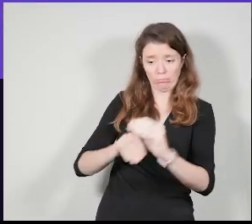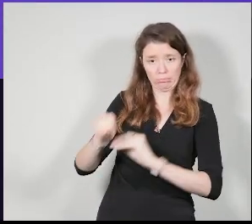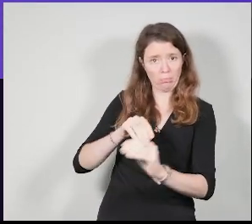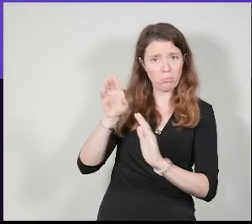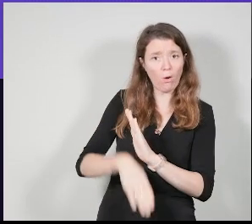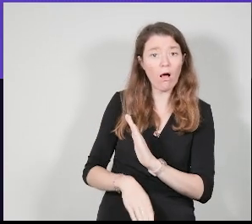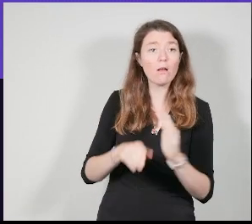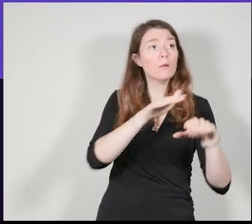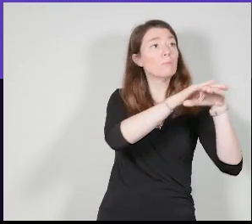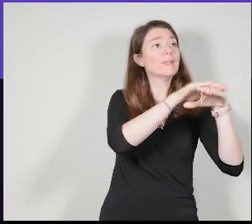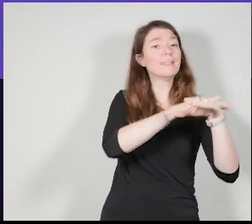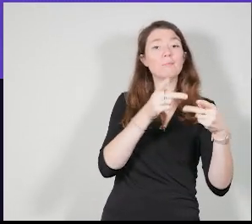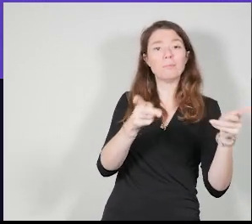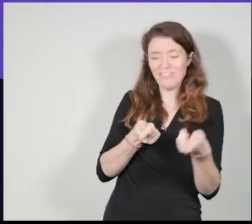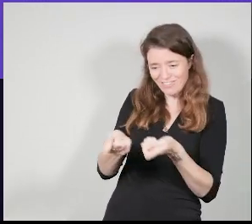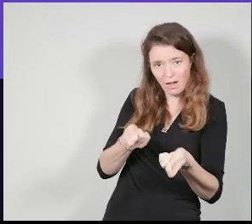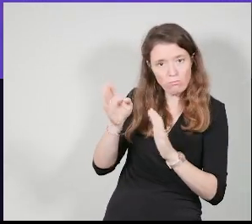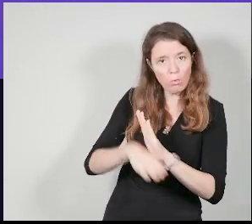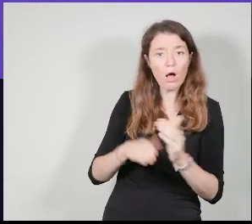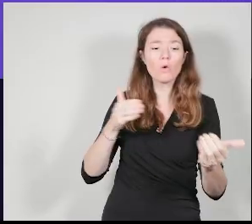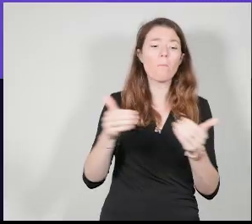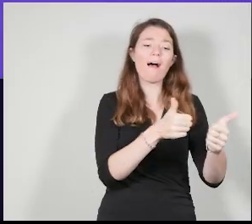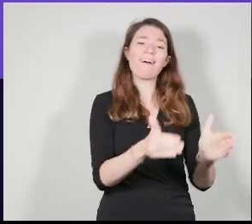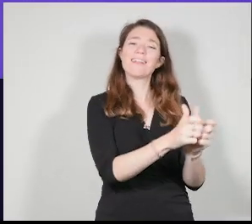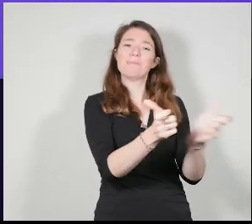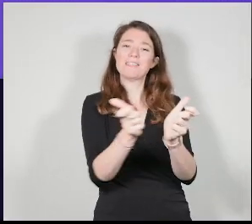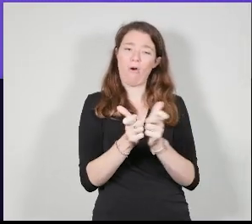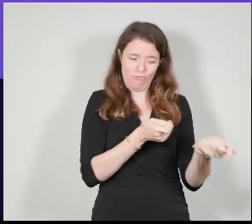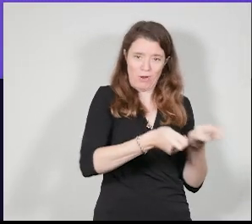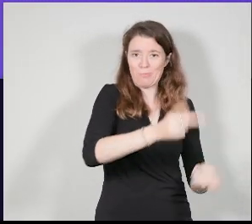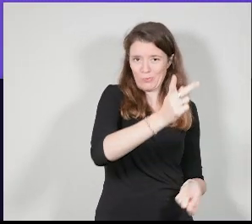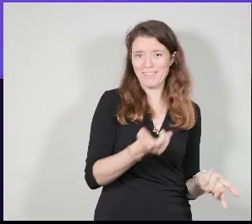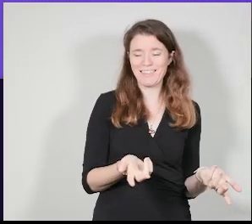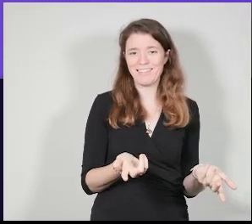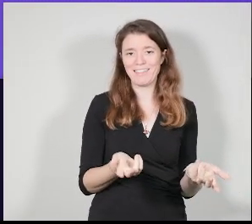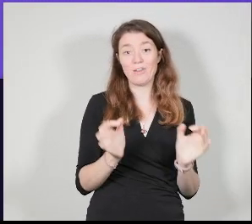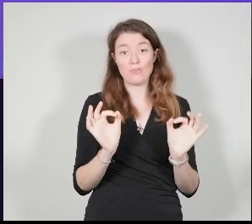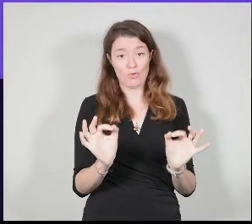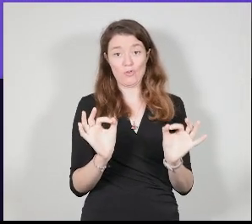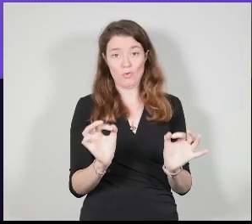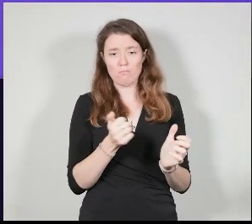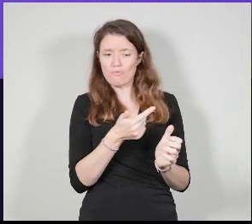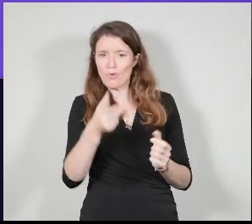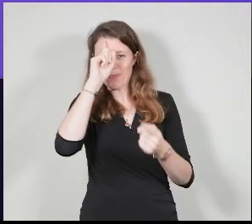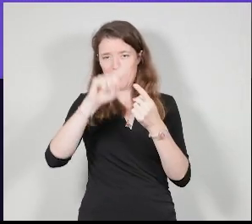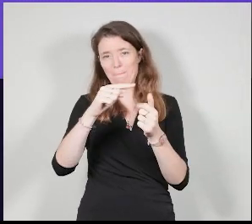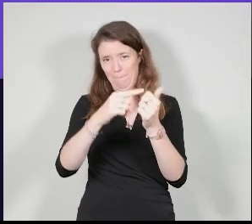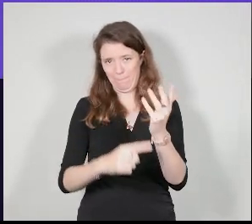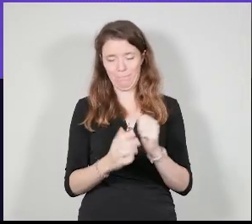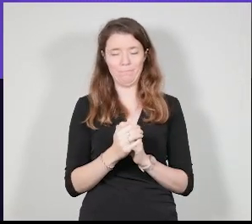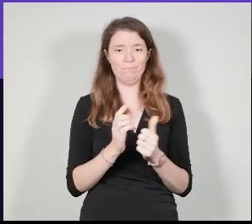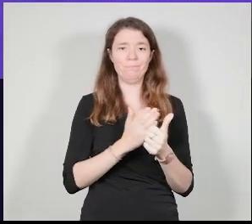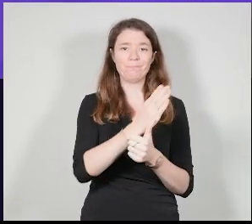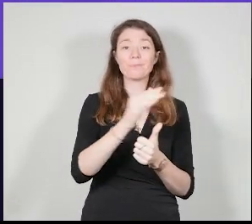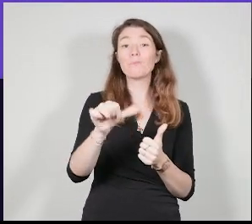des politiques publiques par rapport au secteur des établissements. Et il y a différents sujets. Le premier,